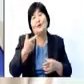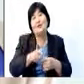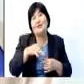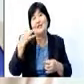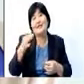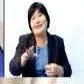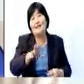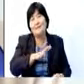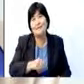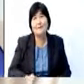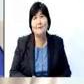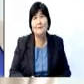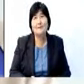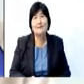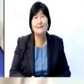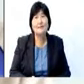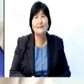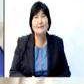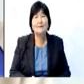интересно.